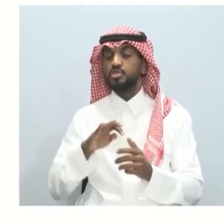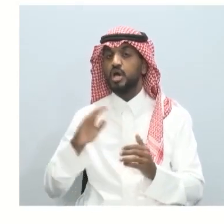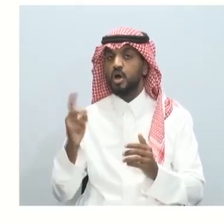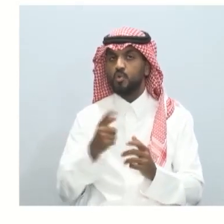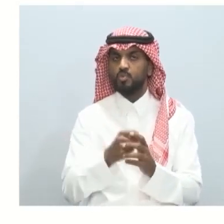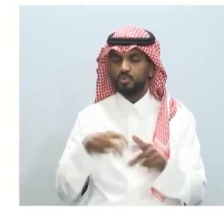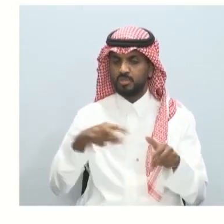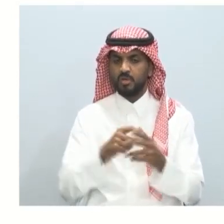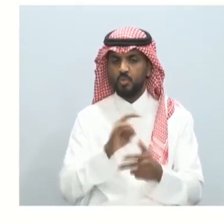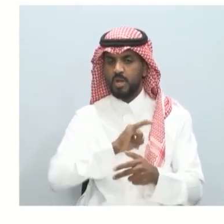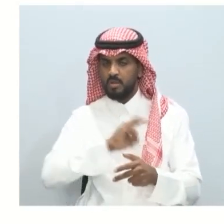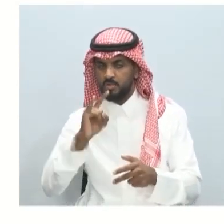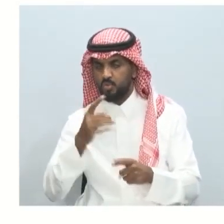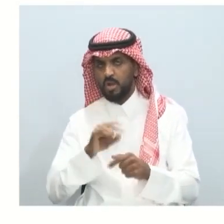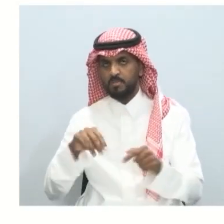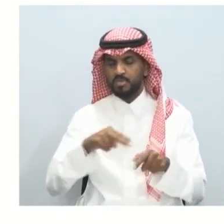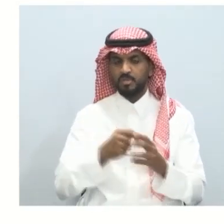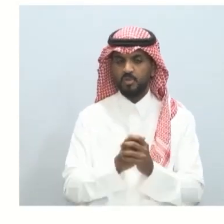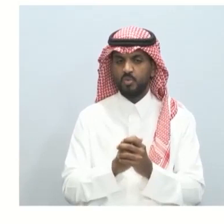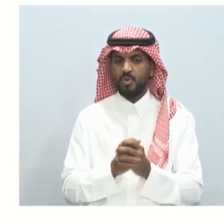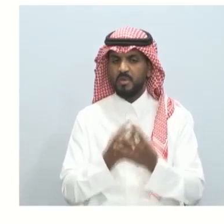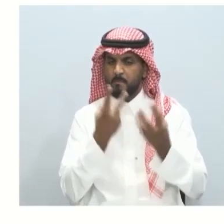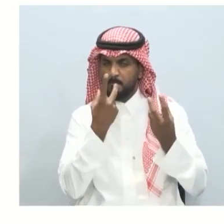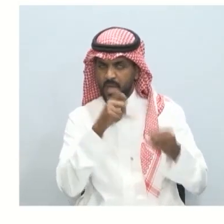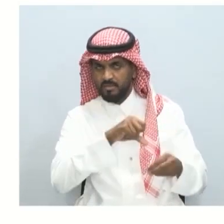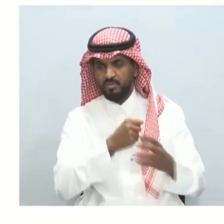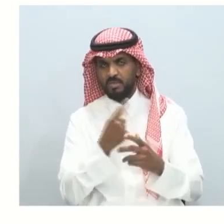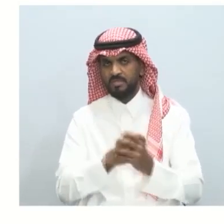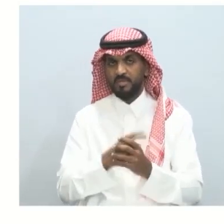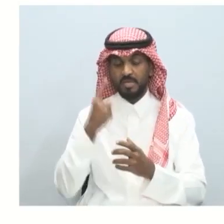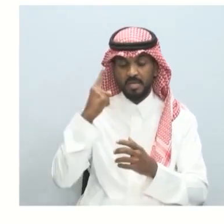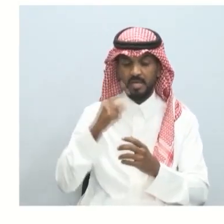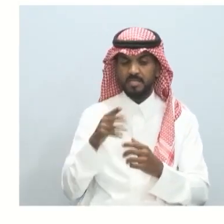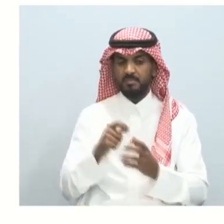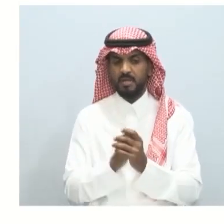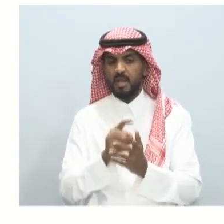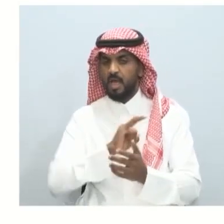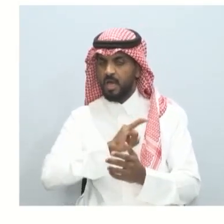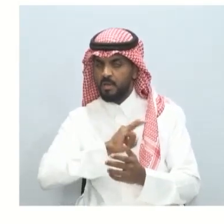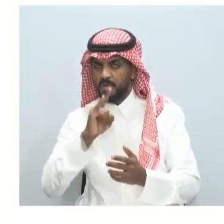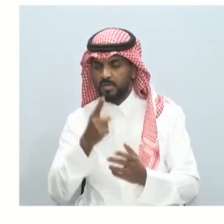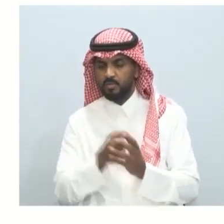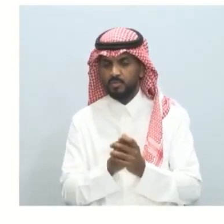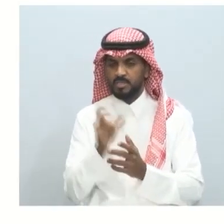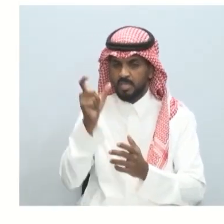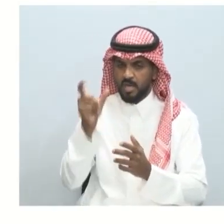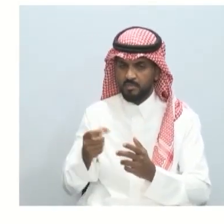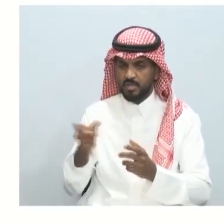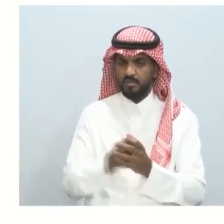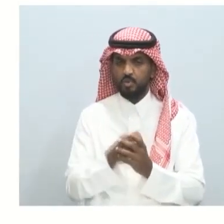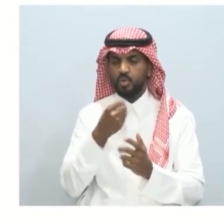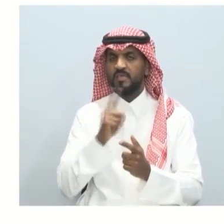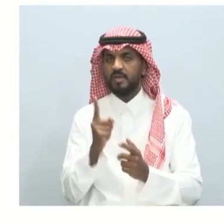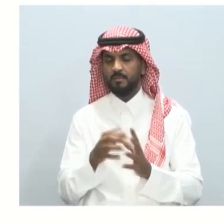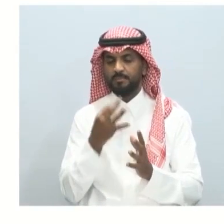وان لم يجيئوا لم نجيء وهذا باطل وقد سمعنا لصبره كلاما لا ينبغي ان يكون صاحب ذلك الكلام